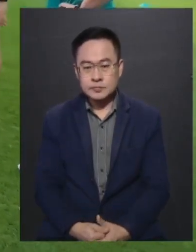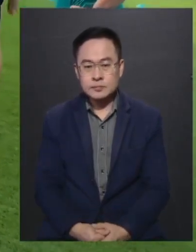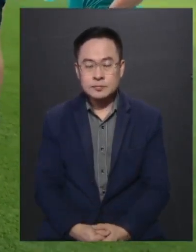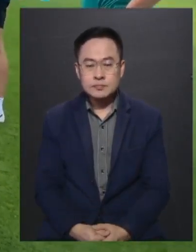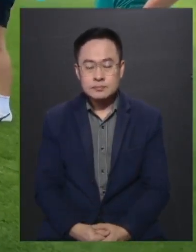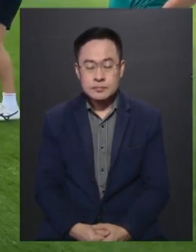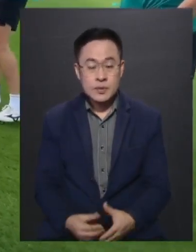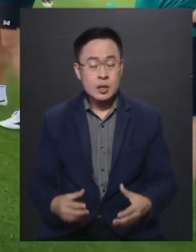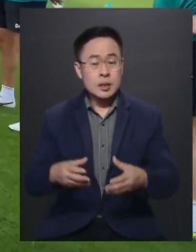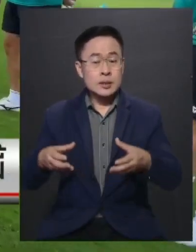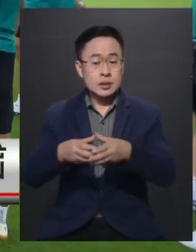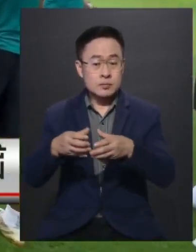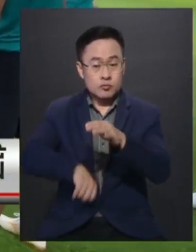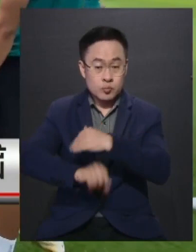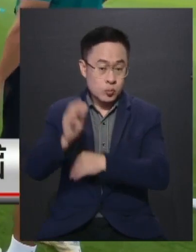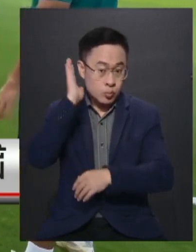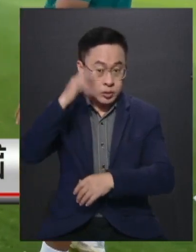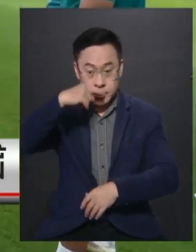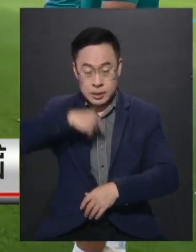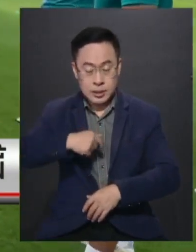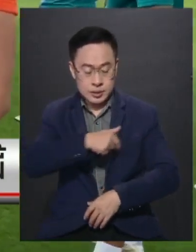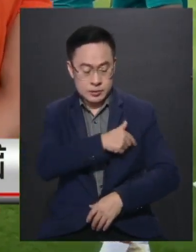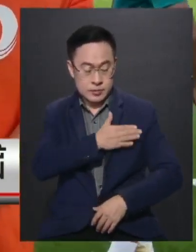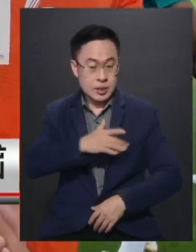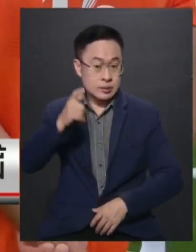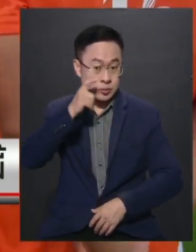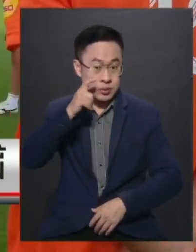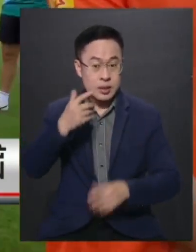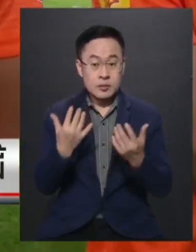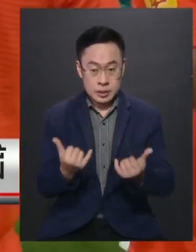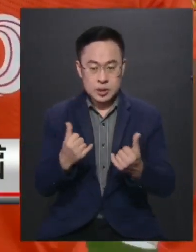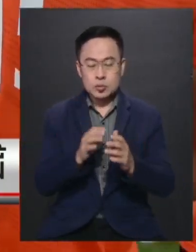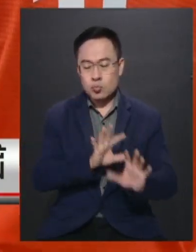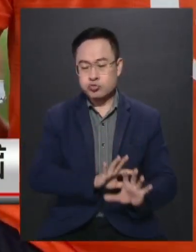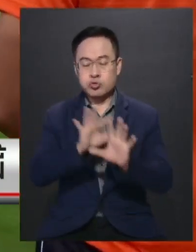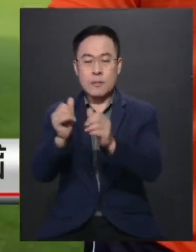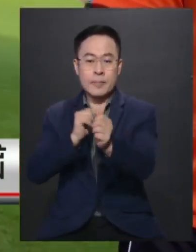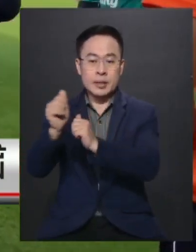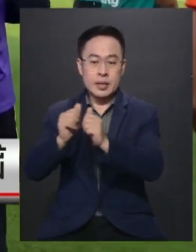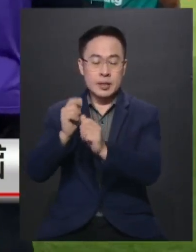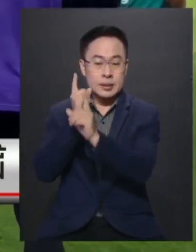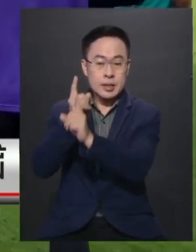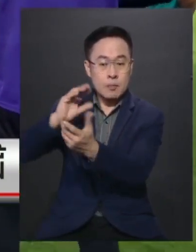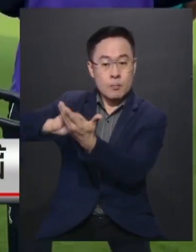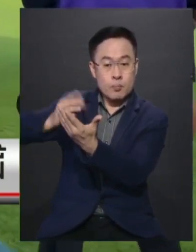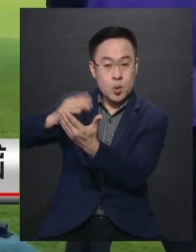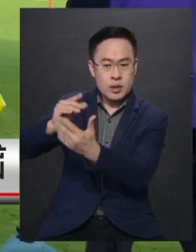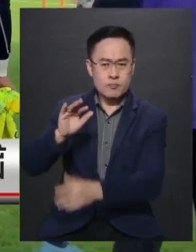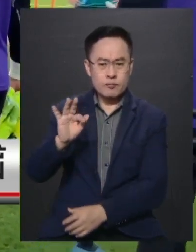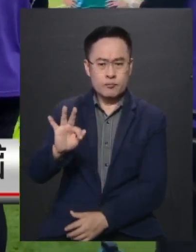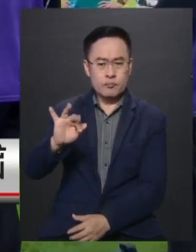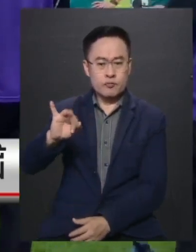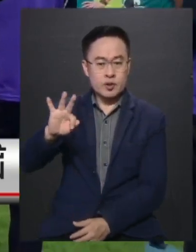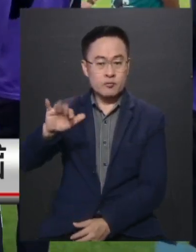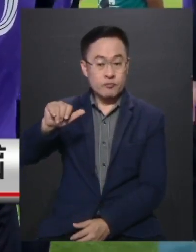สำหรับฟุตบอลชายทีมชาติไทยชุดใหญ่ค่ะมีคิวทำการแข่งขันฟุตบอลนัดกระชับมิตร2นัดตามปฏิทินฟีฟ่าเดย์โดยจะบุ